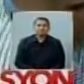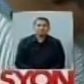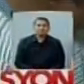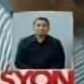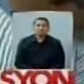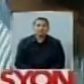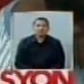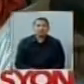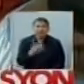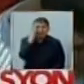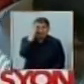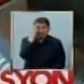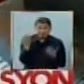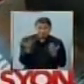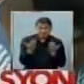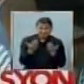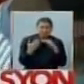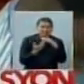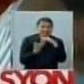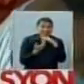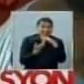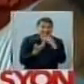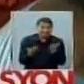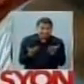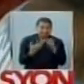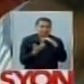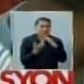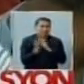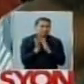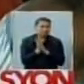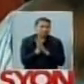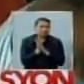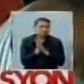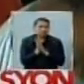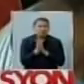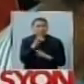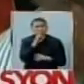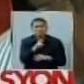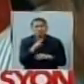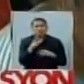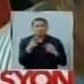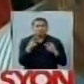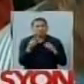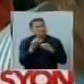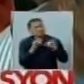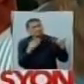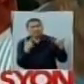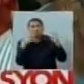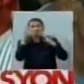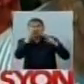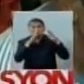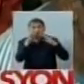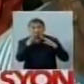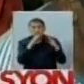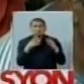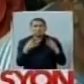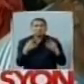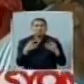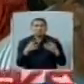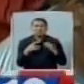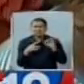Rosauro Almario Elementary School, Mel, ay may mga problema din gaya doon sa ibang mga presinto, doon sa ilang mga na-report na naman kasama natin,